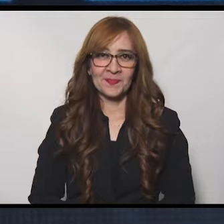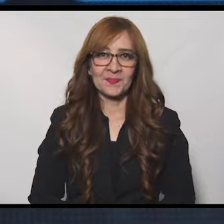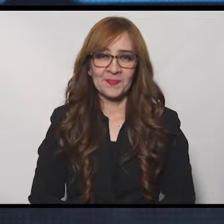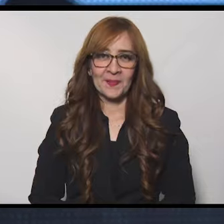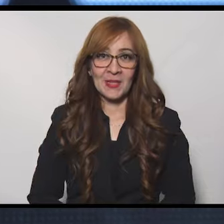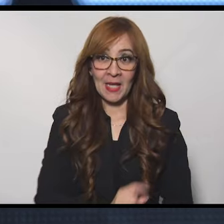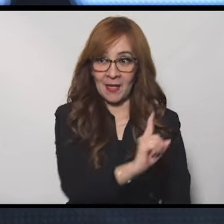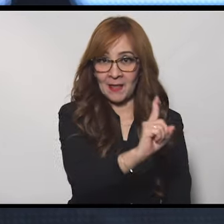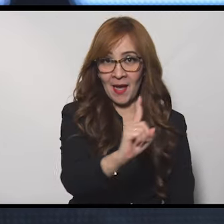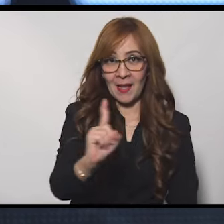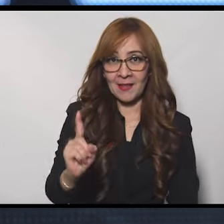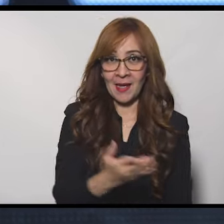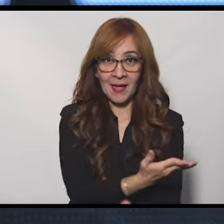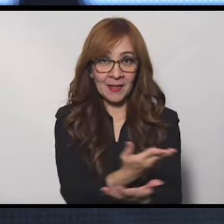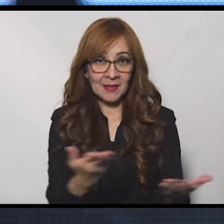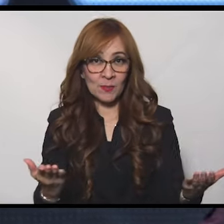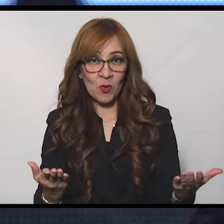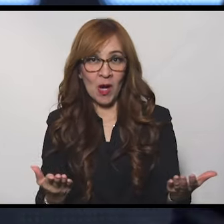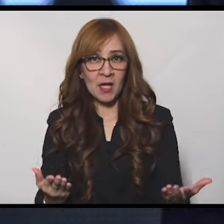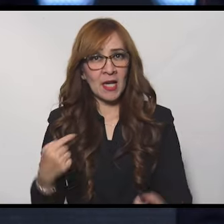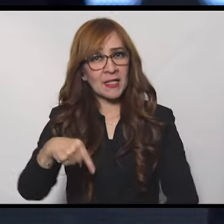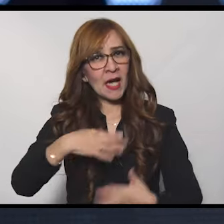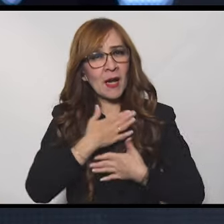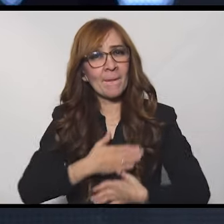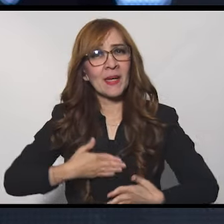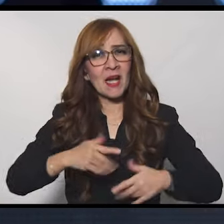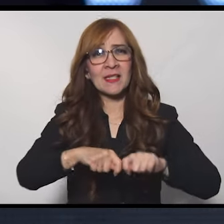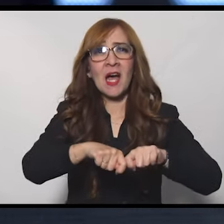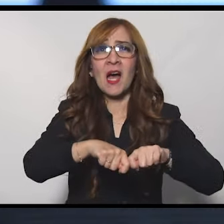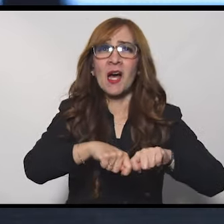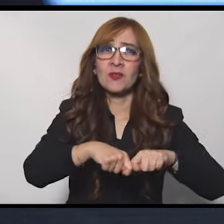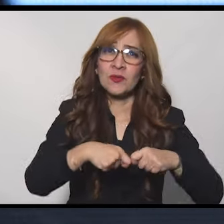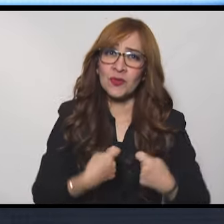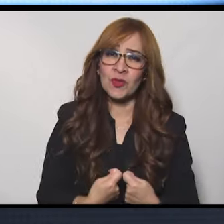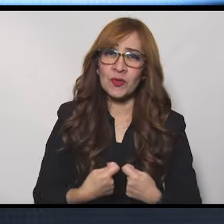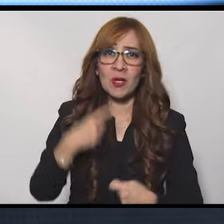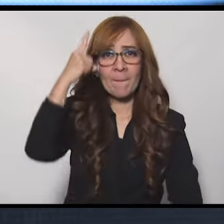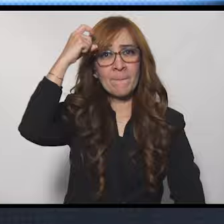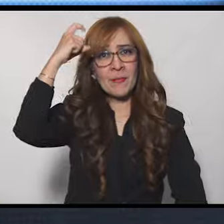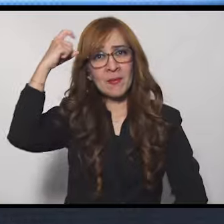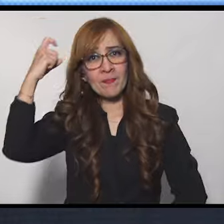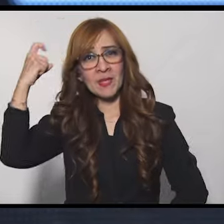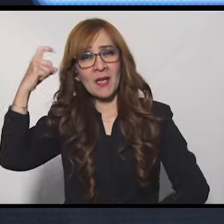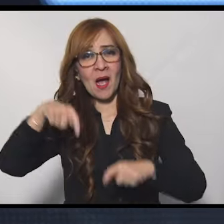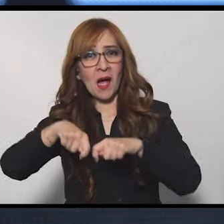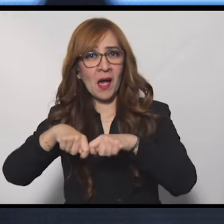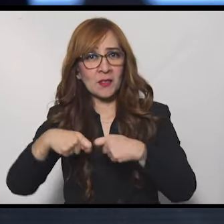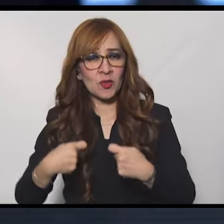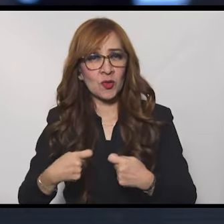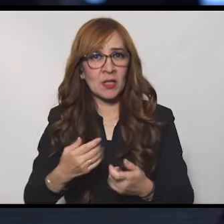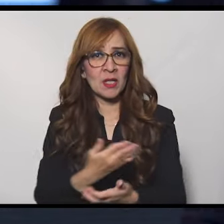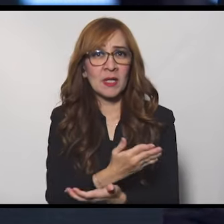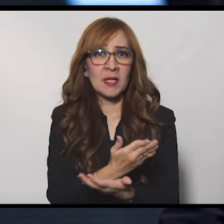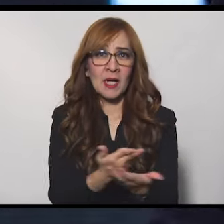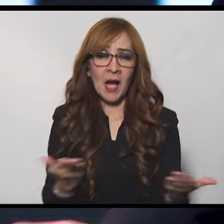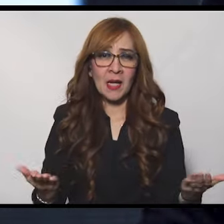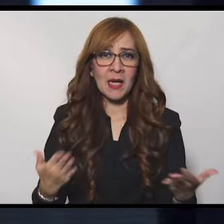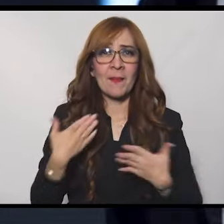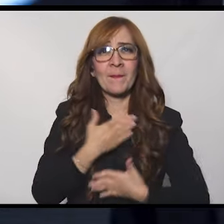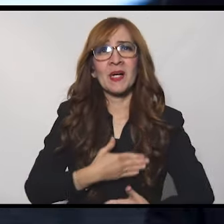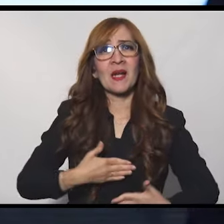Dan di antara kita yang saat ini merasa hancur, broken impiannya kita, and you feel that you have